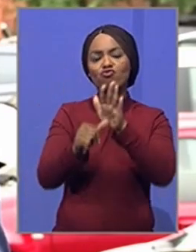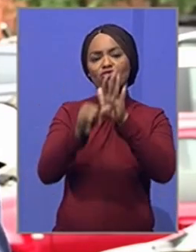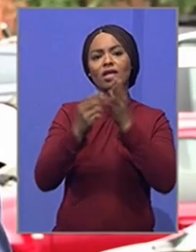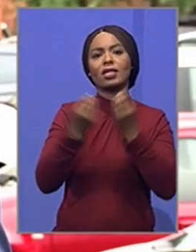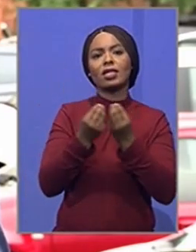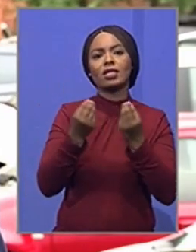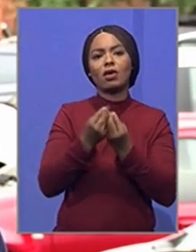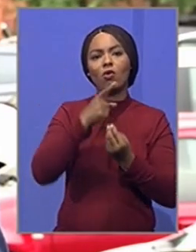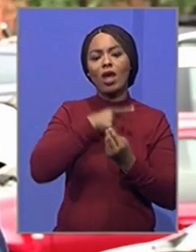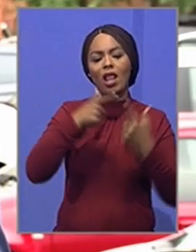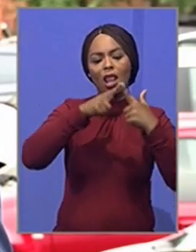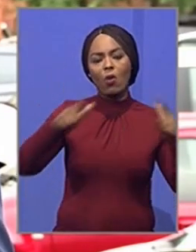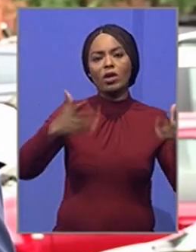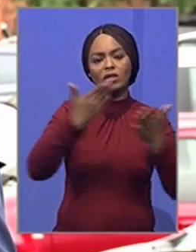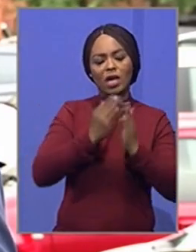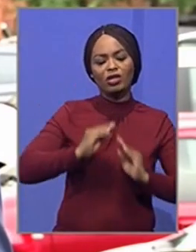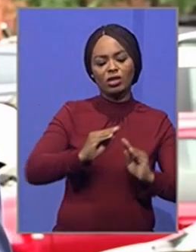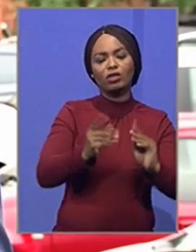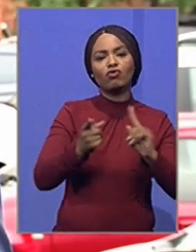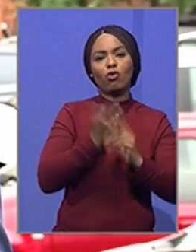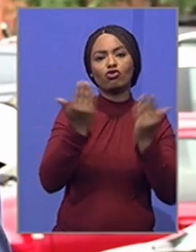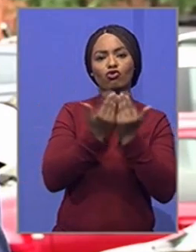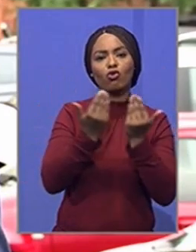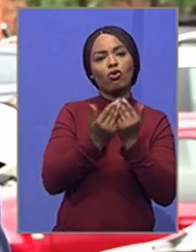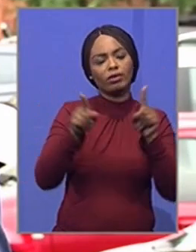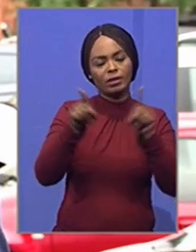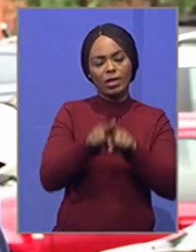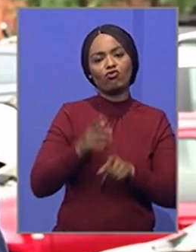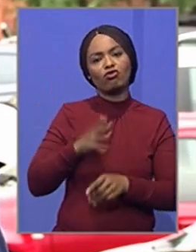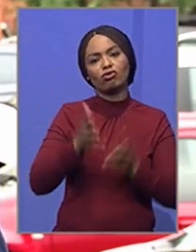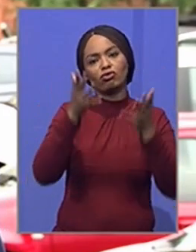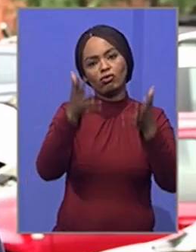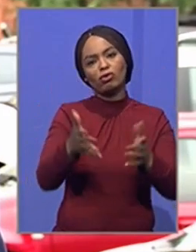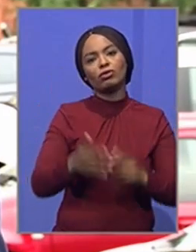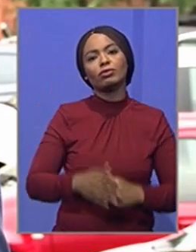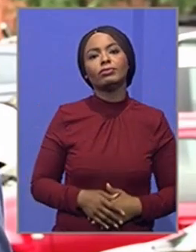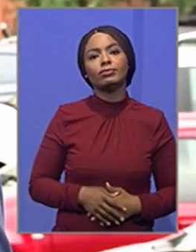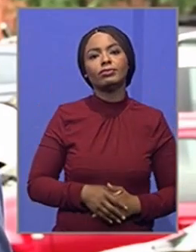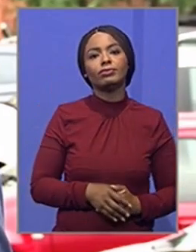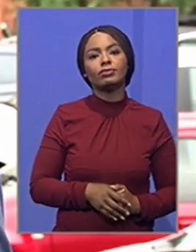le polelo ye e tla rutwa dikolong. Nakekoketšo motao wa ditaba tša SABC Gapane.